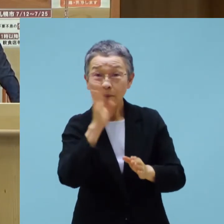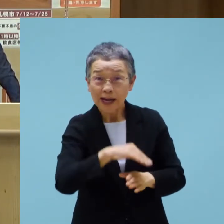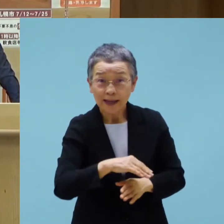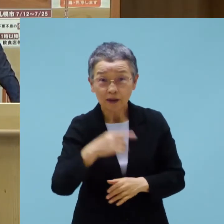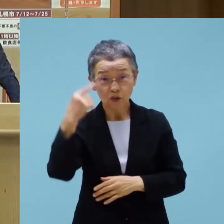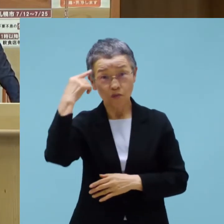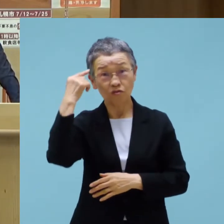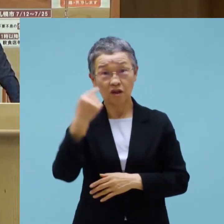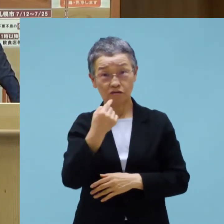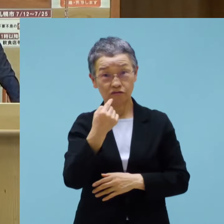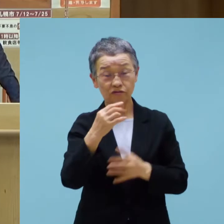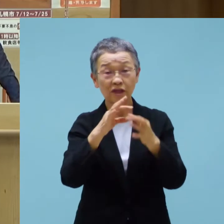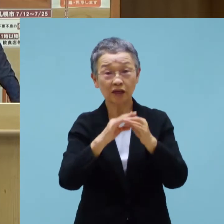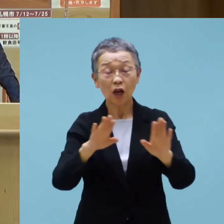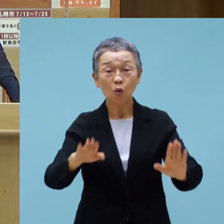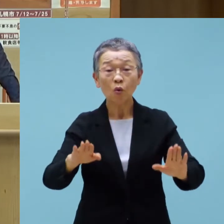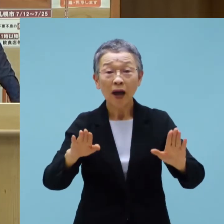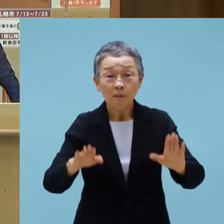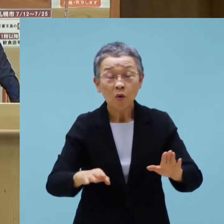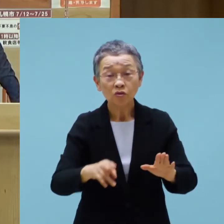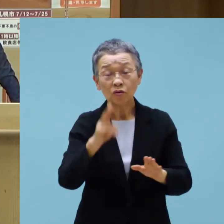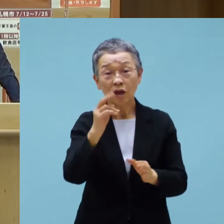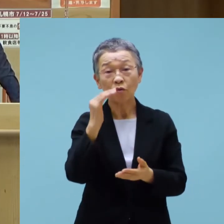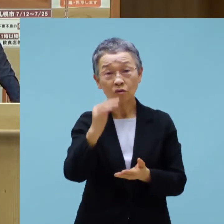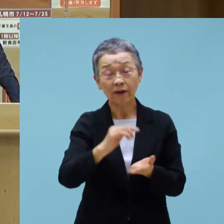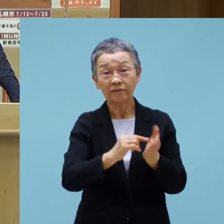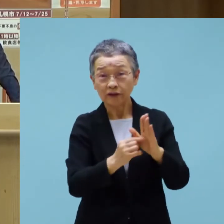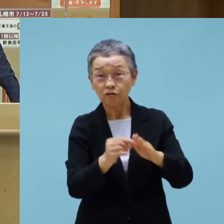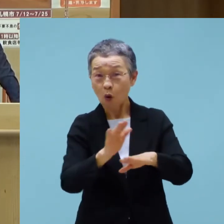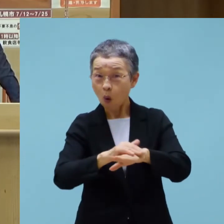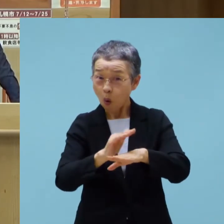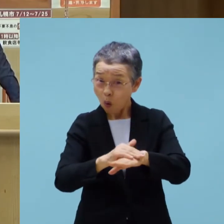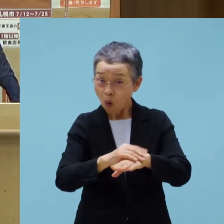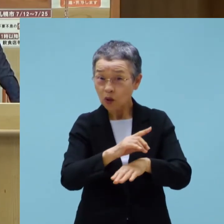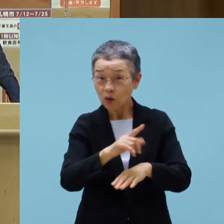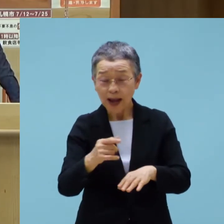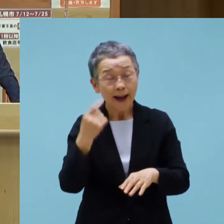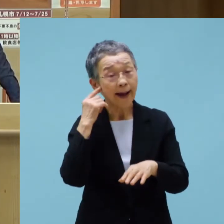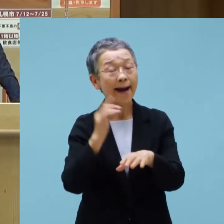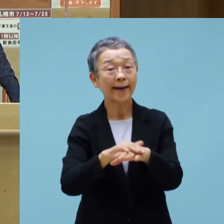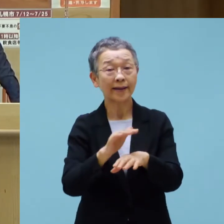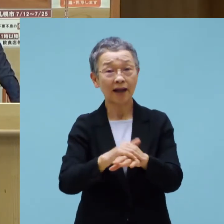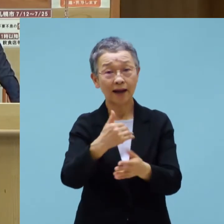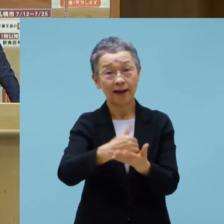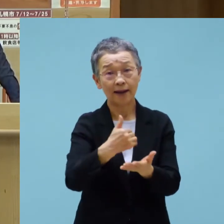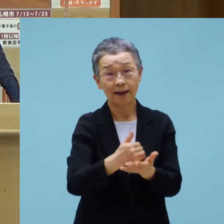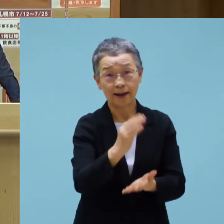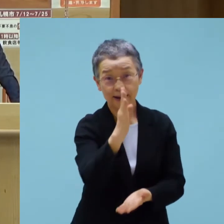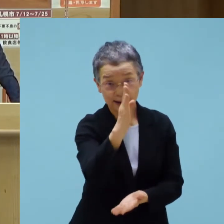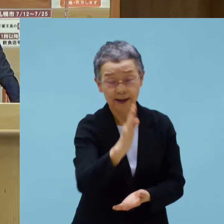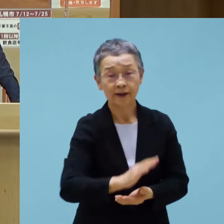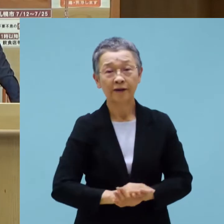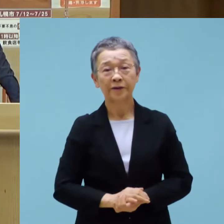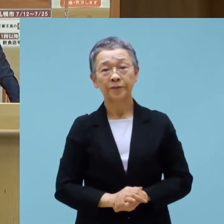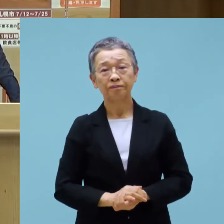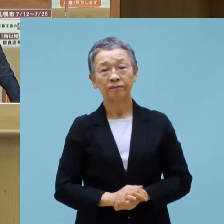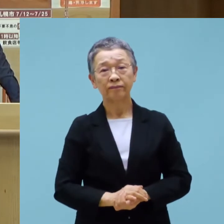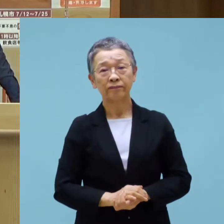のそういうことができるようにする策であったりとか、考え方について教えてください。 そうですね、